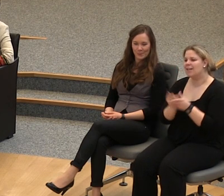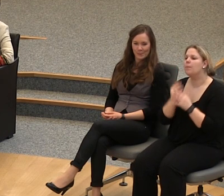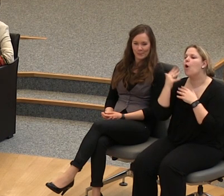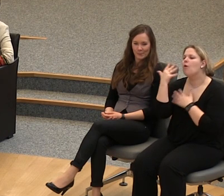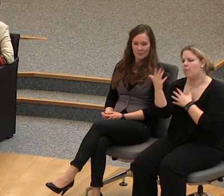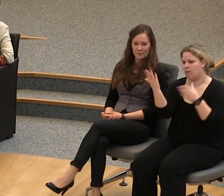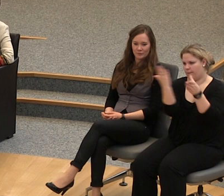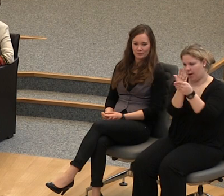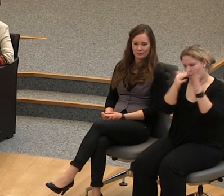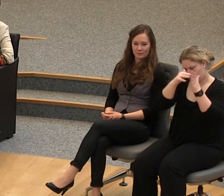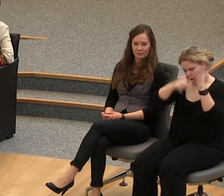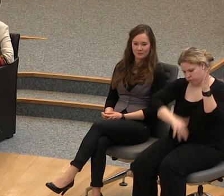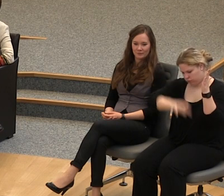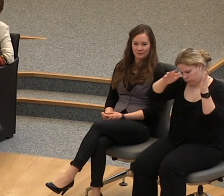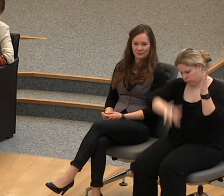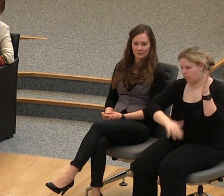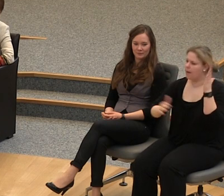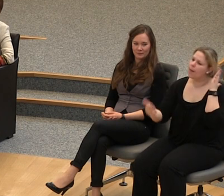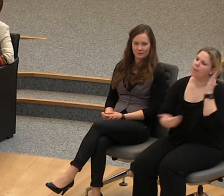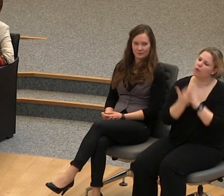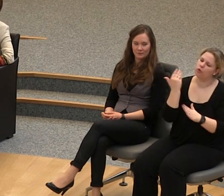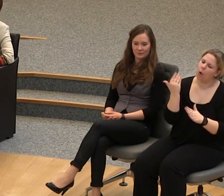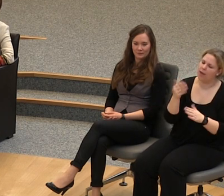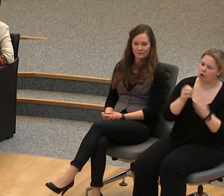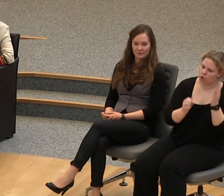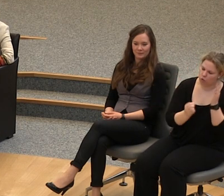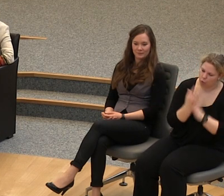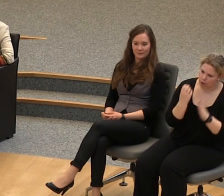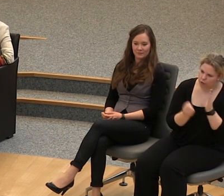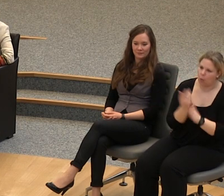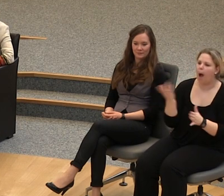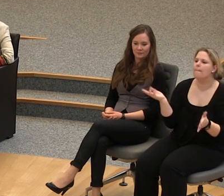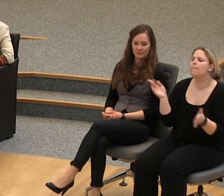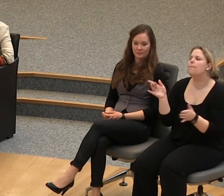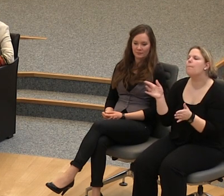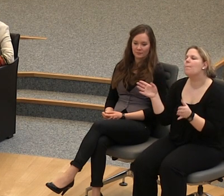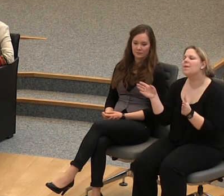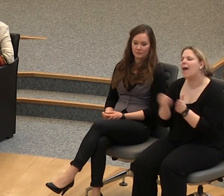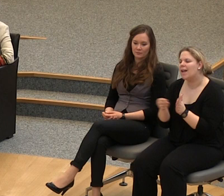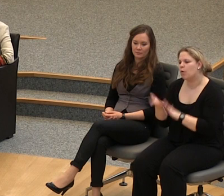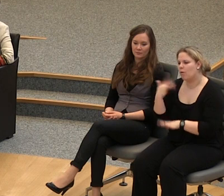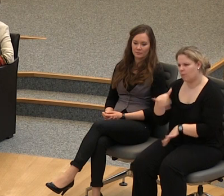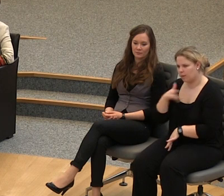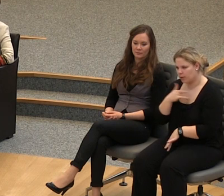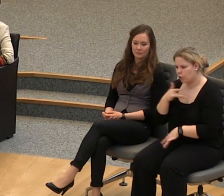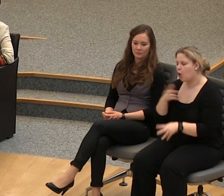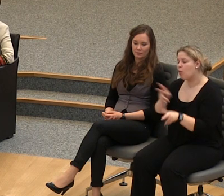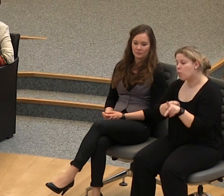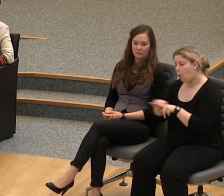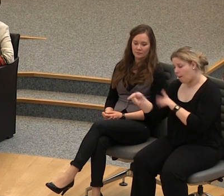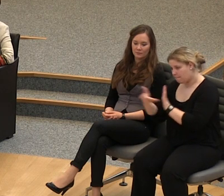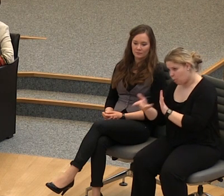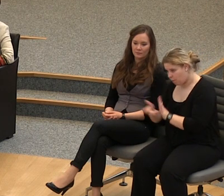Kultur inklusiven Denken und Handelns, Beteiligung der Betroffenen, Normprüfung,